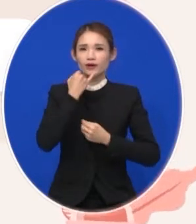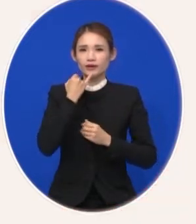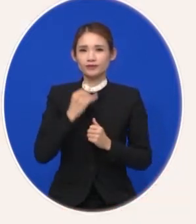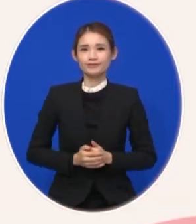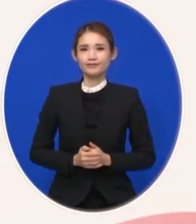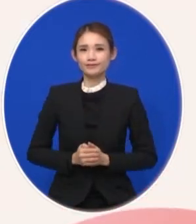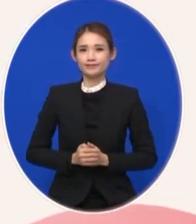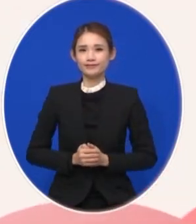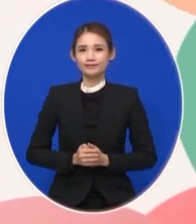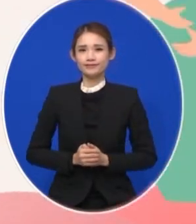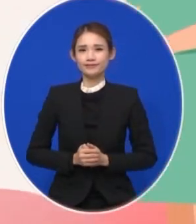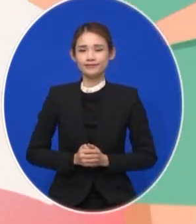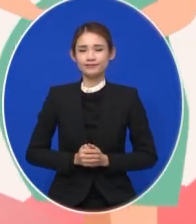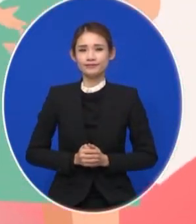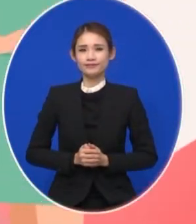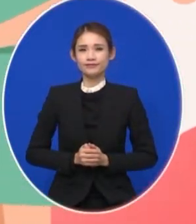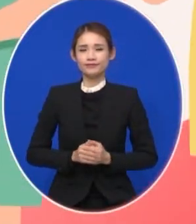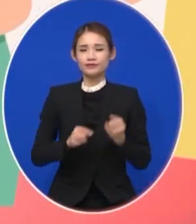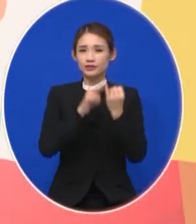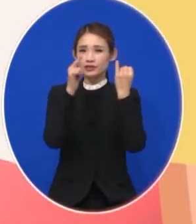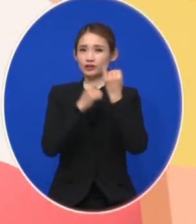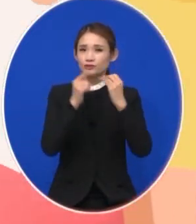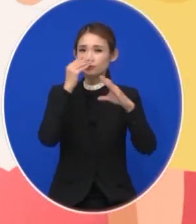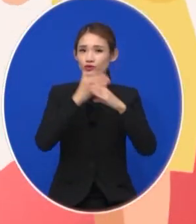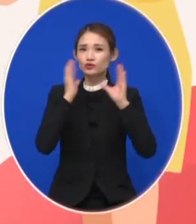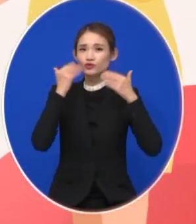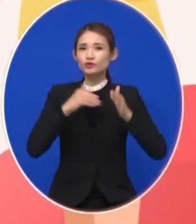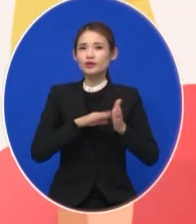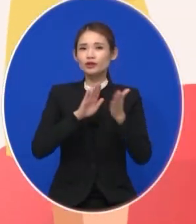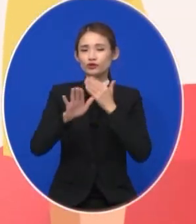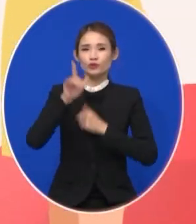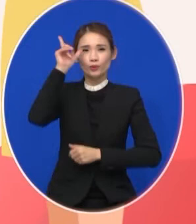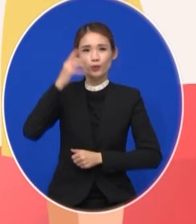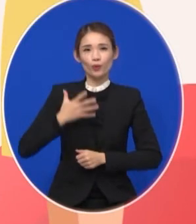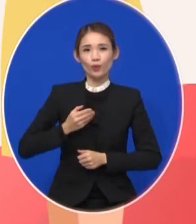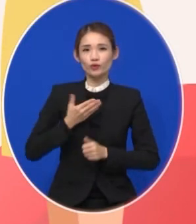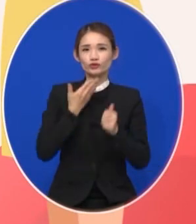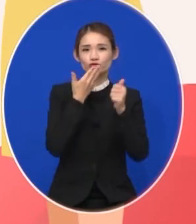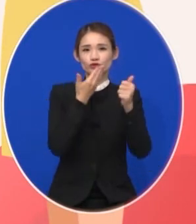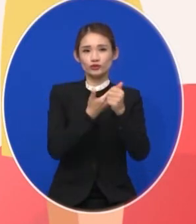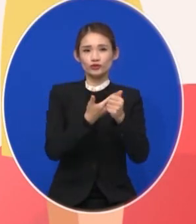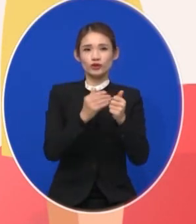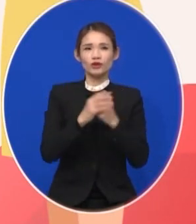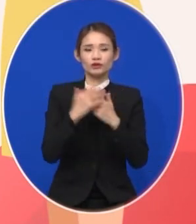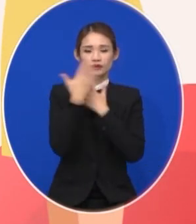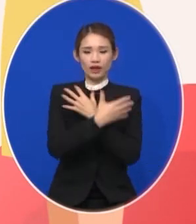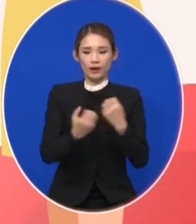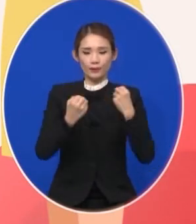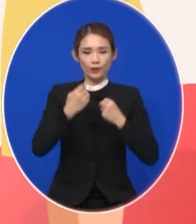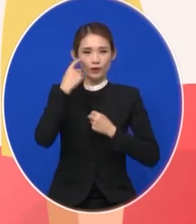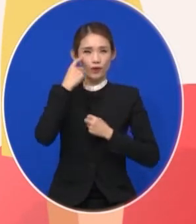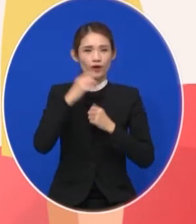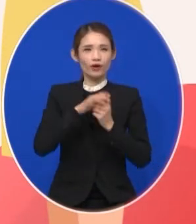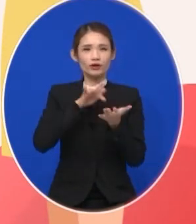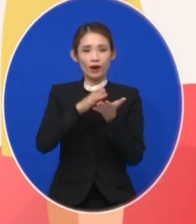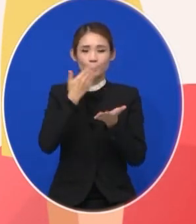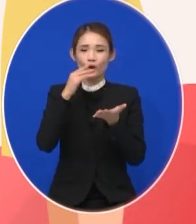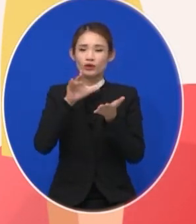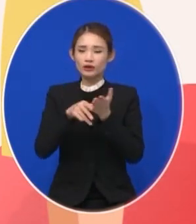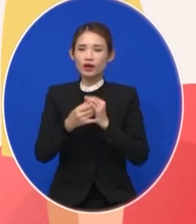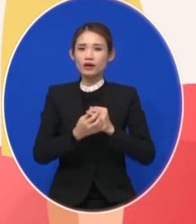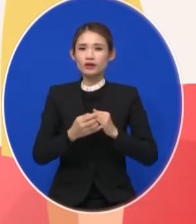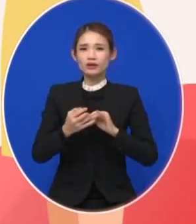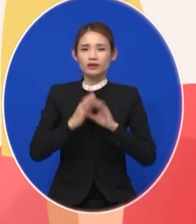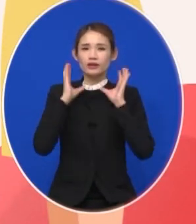안전합니다. 임신 중이나 출산 후 모유 수유 중에 산모의 건강관리를 위한 약물 복용은 태아와